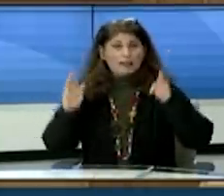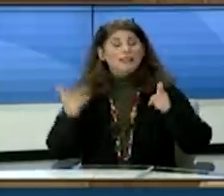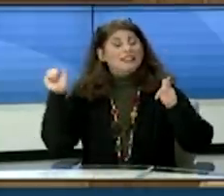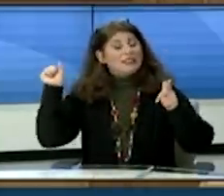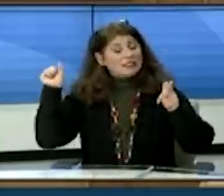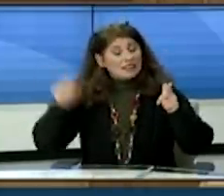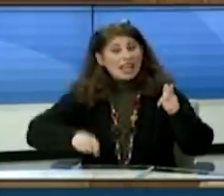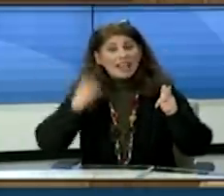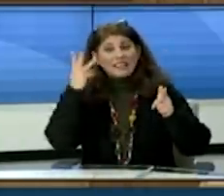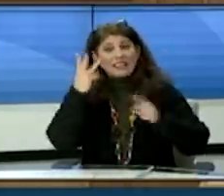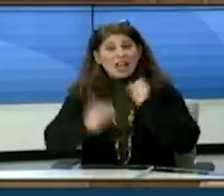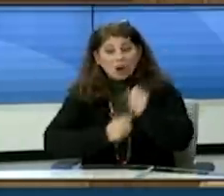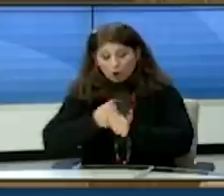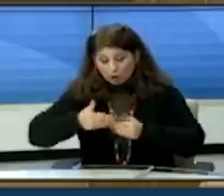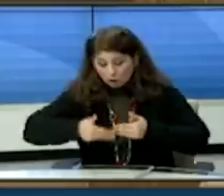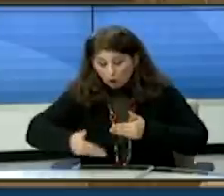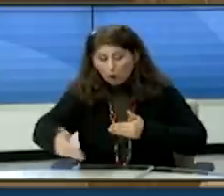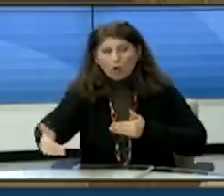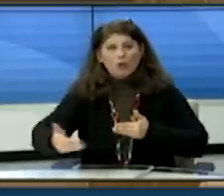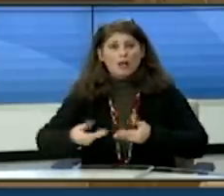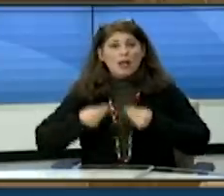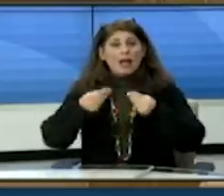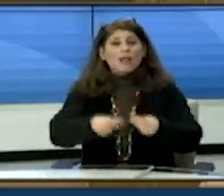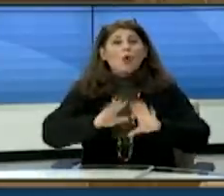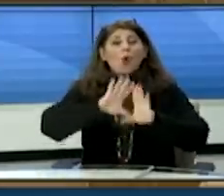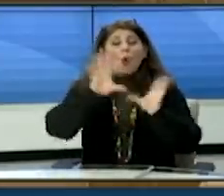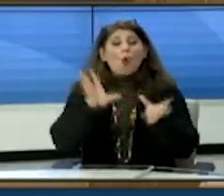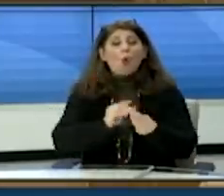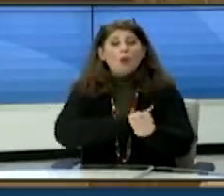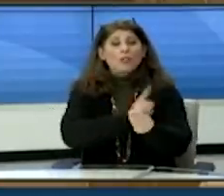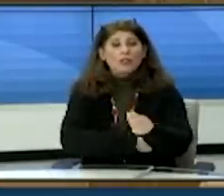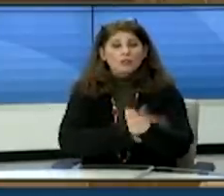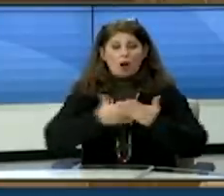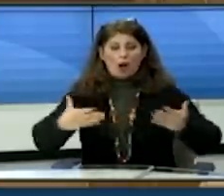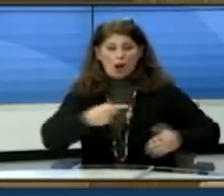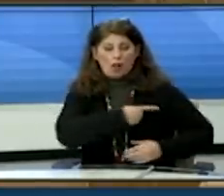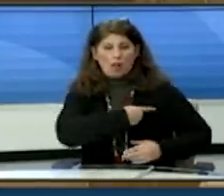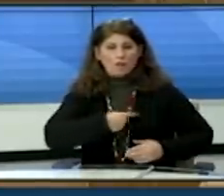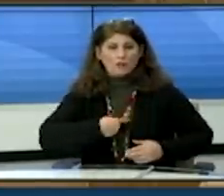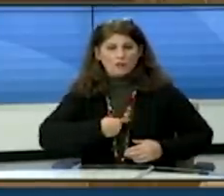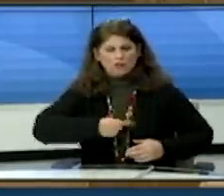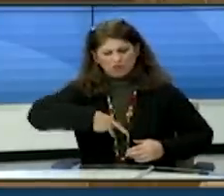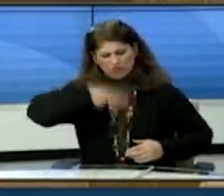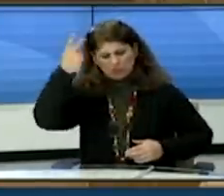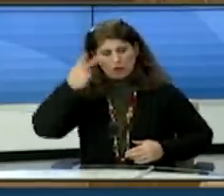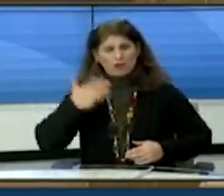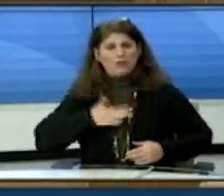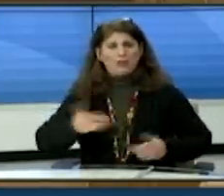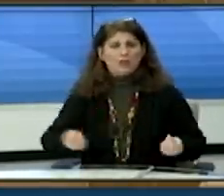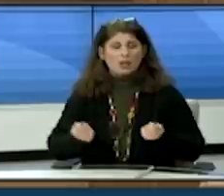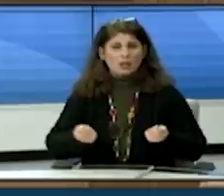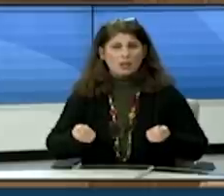ναι, 3 χρόνια τώρα έχει δώσει κάθε δυνατότητα στη μεγαλοεργοδοσία να ξεσαλώνει σε βάρος